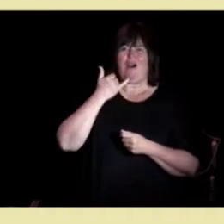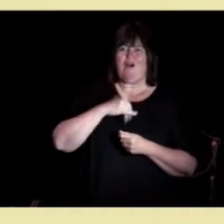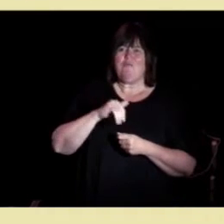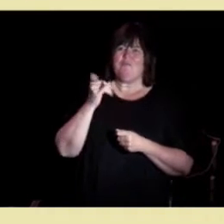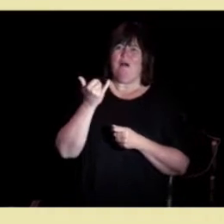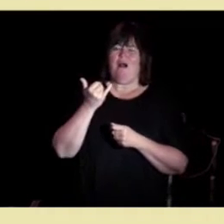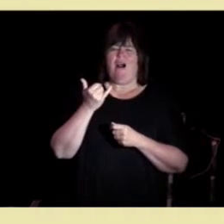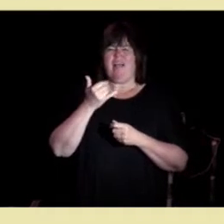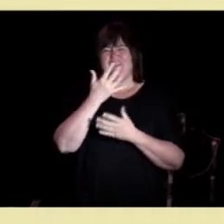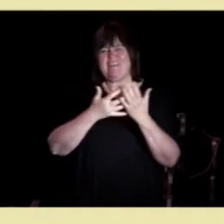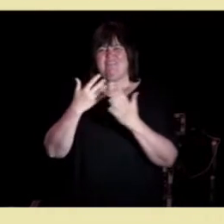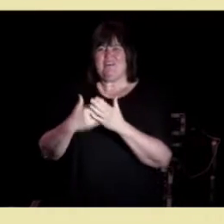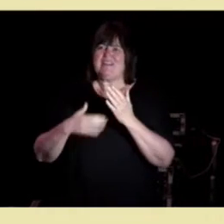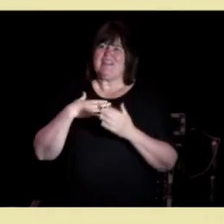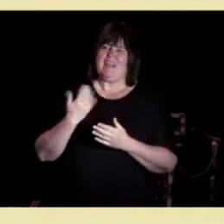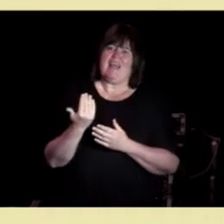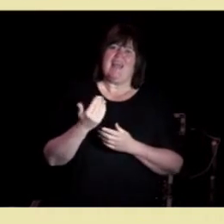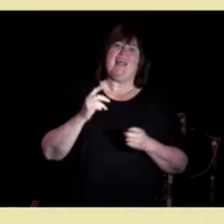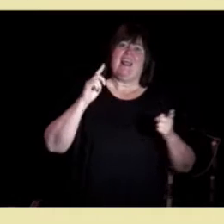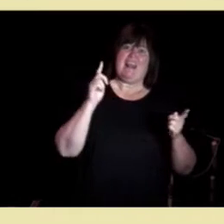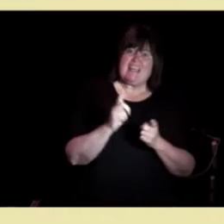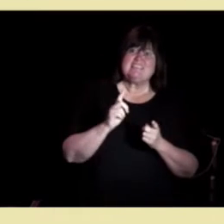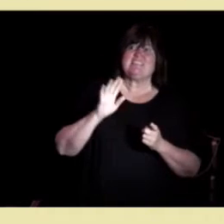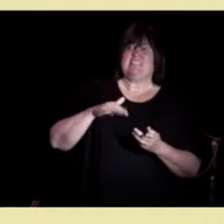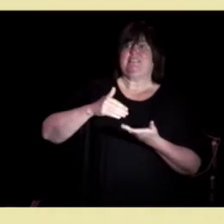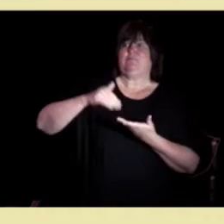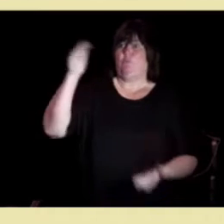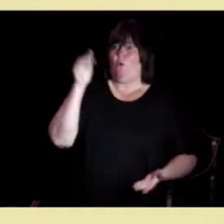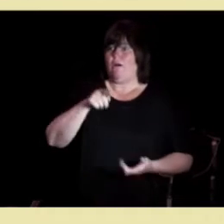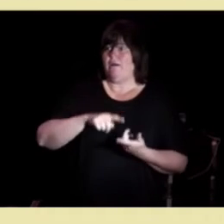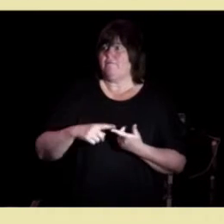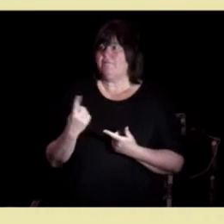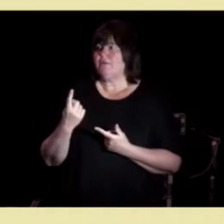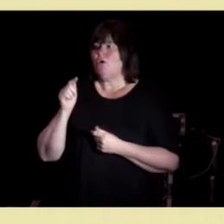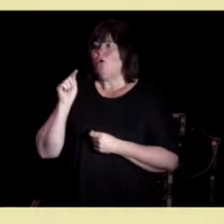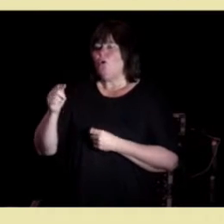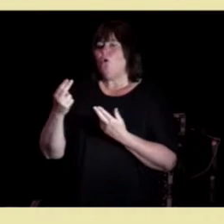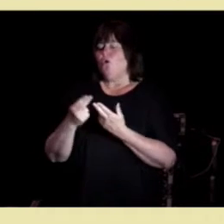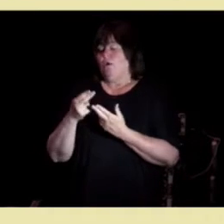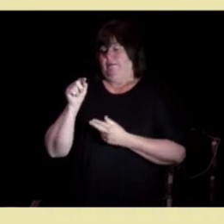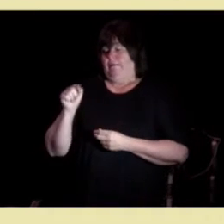Brownlees budskap er at det å motta behandling ikke alltid er godt for oss.